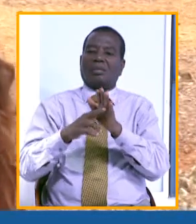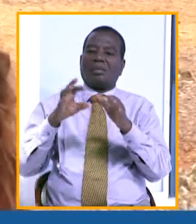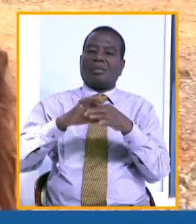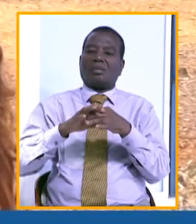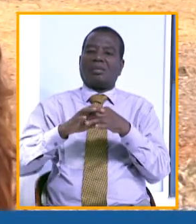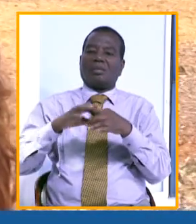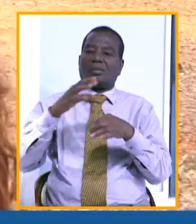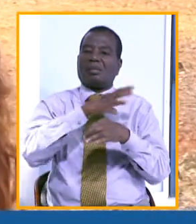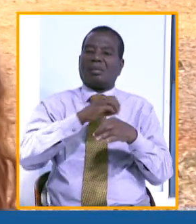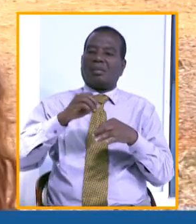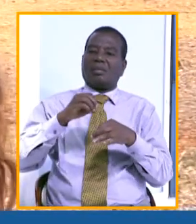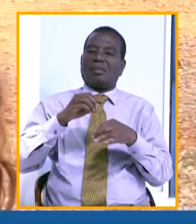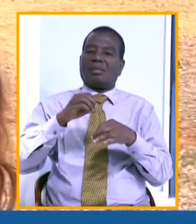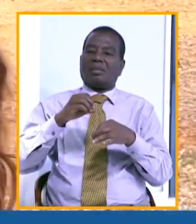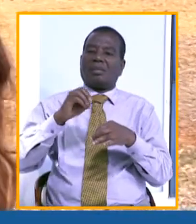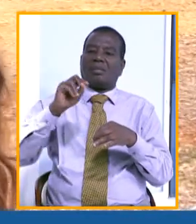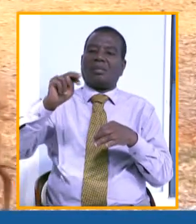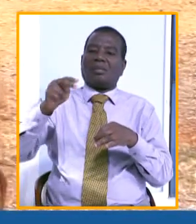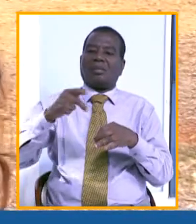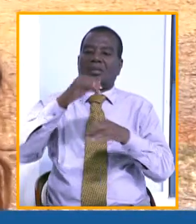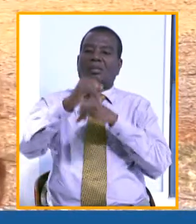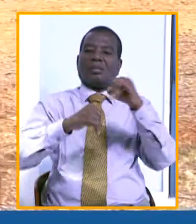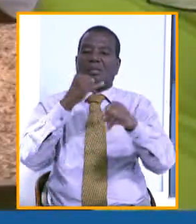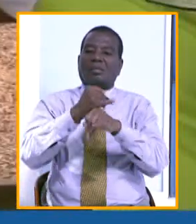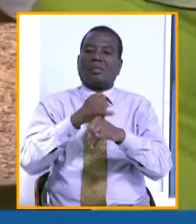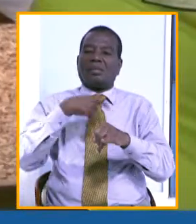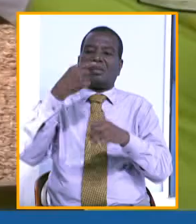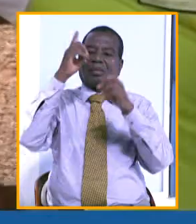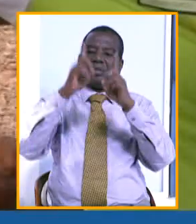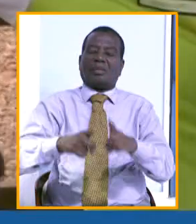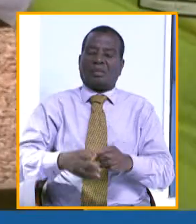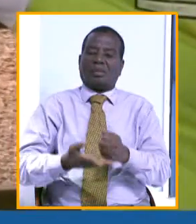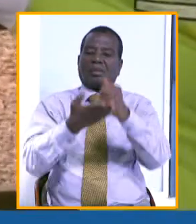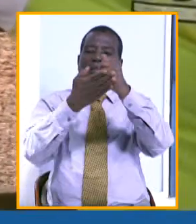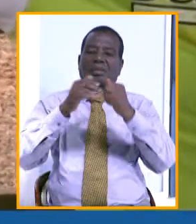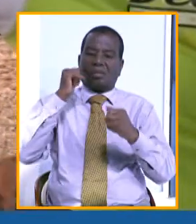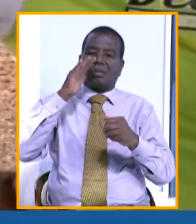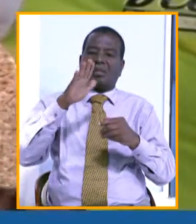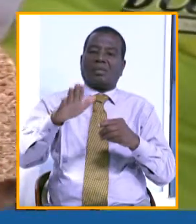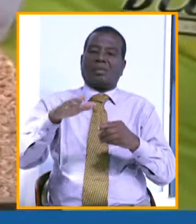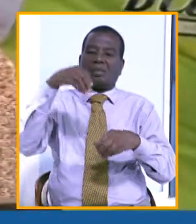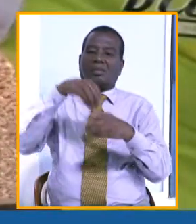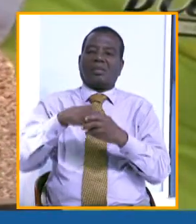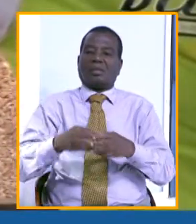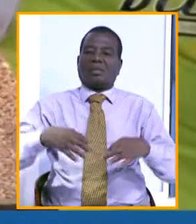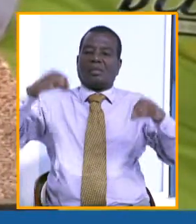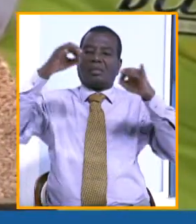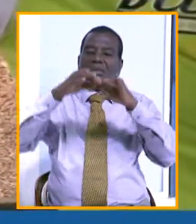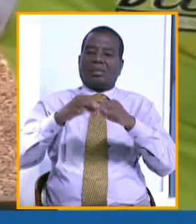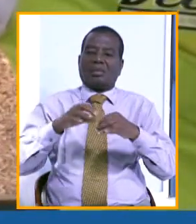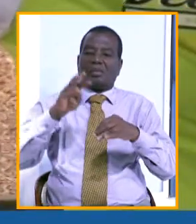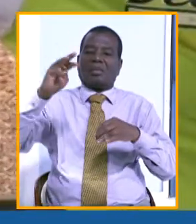World Chimpanzee Foundation, une ONG internationale qui a décidé d'appuyer les femmes de Zaï Pobli dans la valorisation du